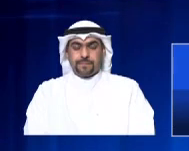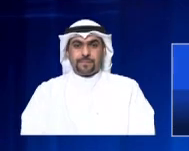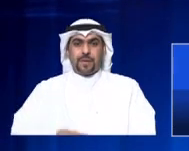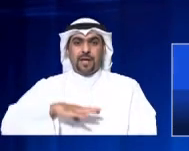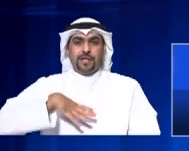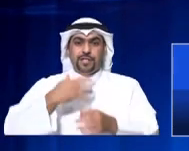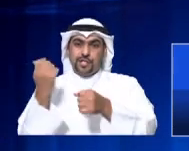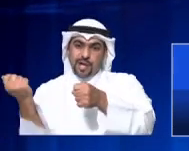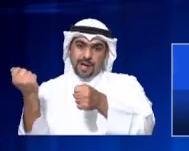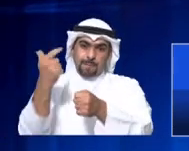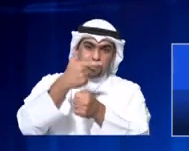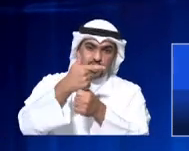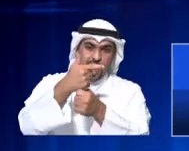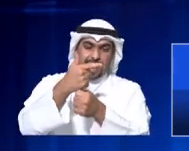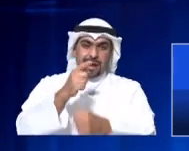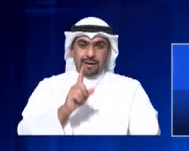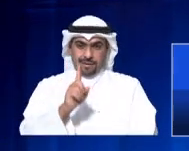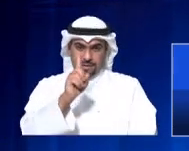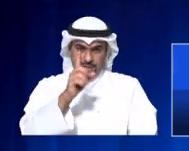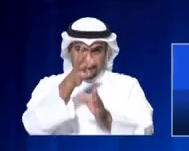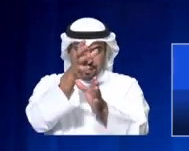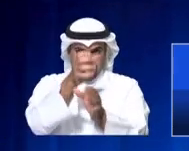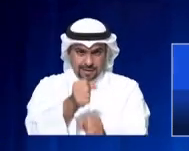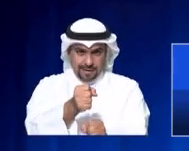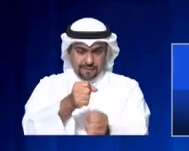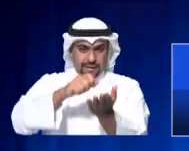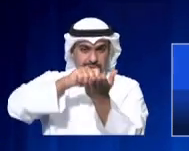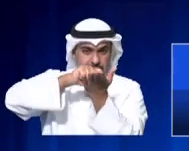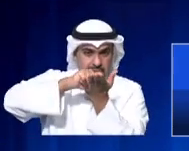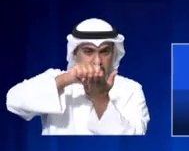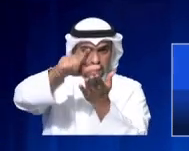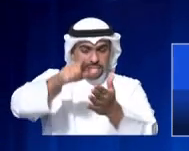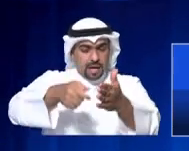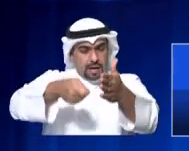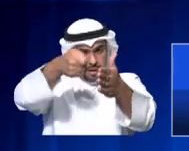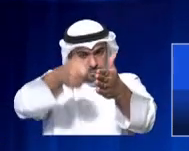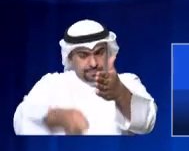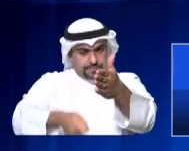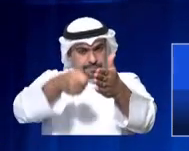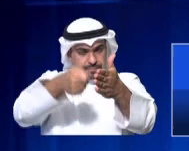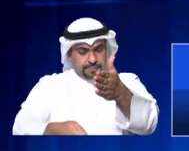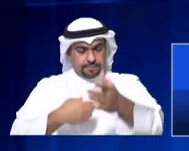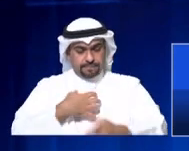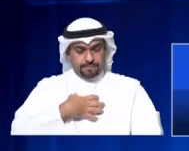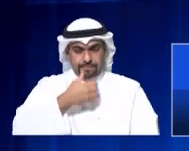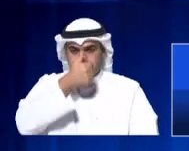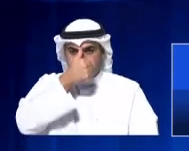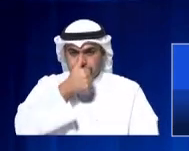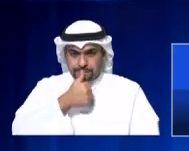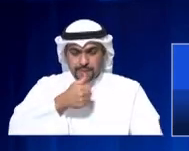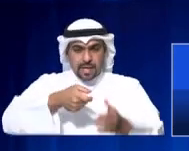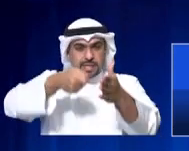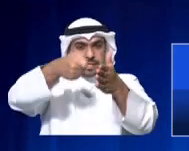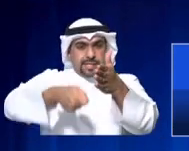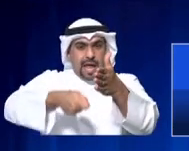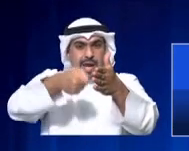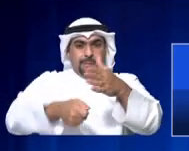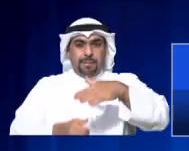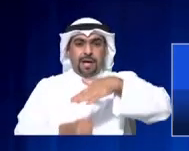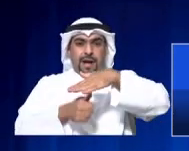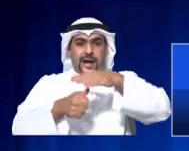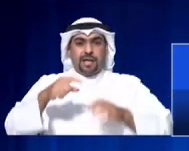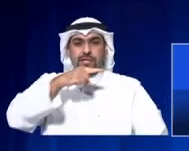بعث سمو ولي العهد الشيخ مشعل الأحمد الجابر الصباح حفظه الله ببرقية تعزية إلى فخامة الرئيس فلاديمير بوتين رئيس